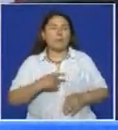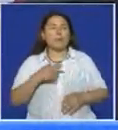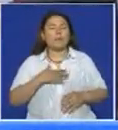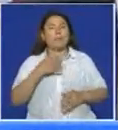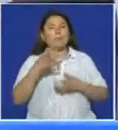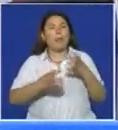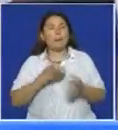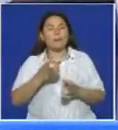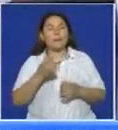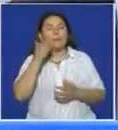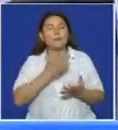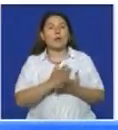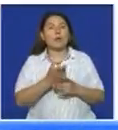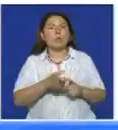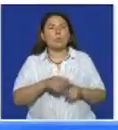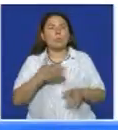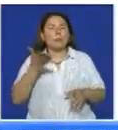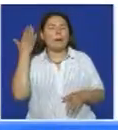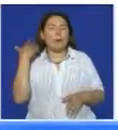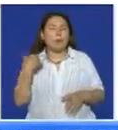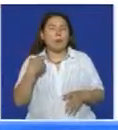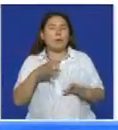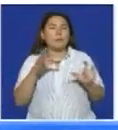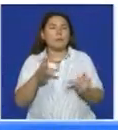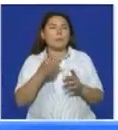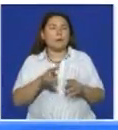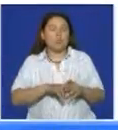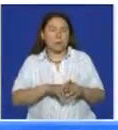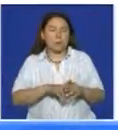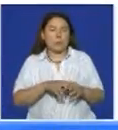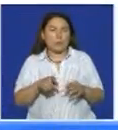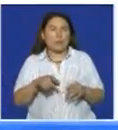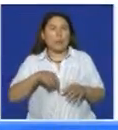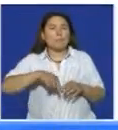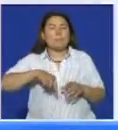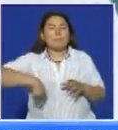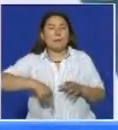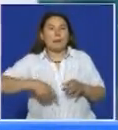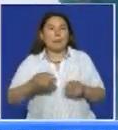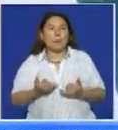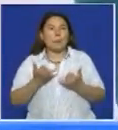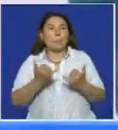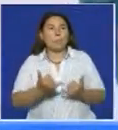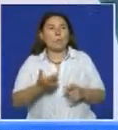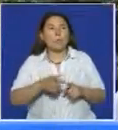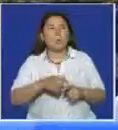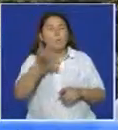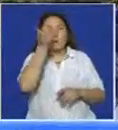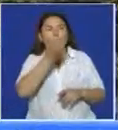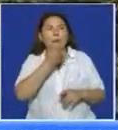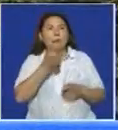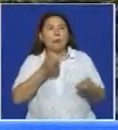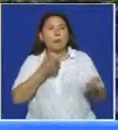очередь ветераны признавали что очень довольна тем вниманием и заботой которыми так уж или нефтяники магистром на и газ мы очень благодарны